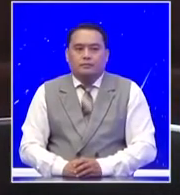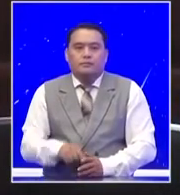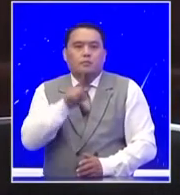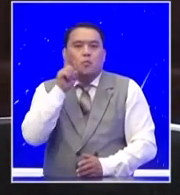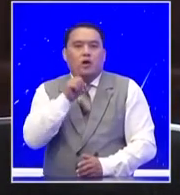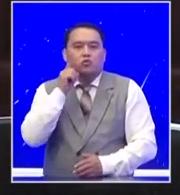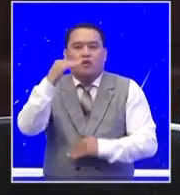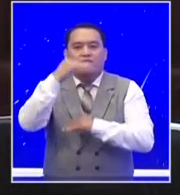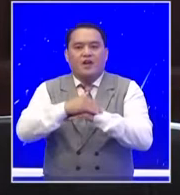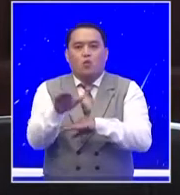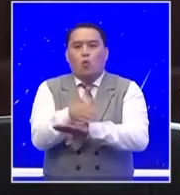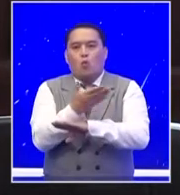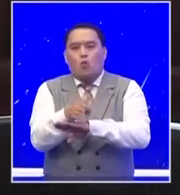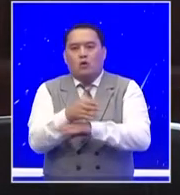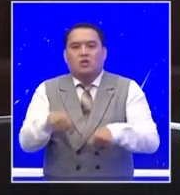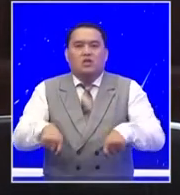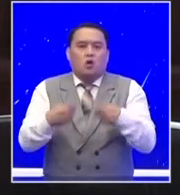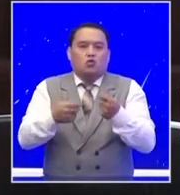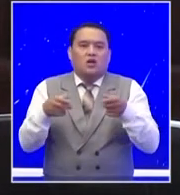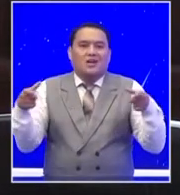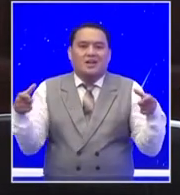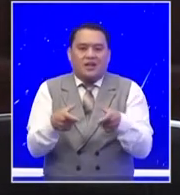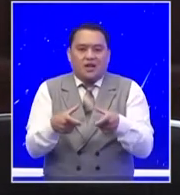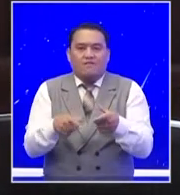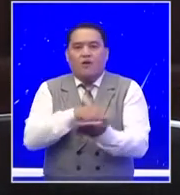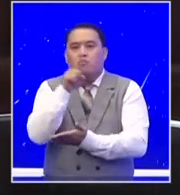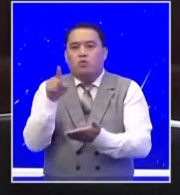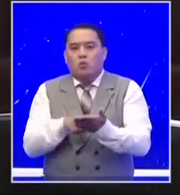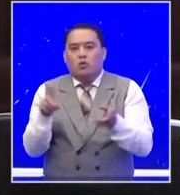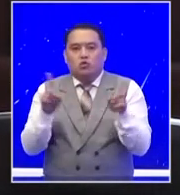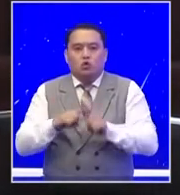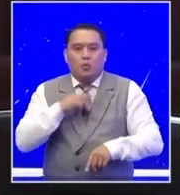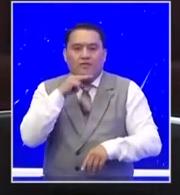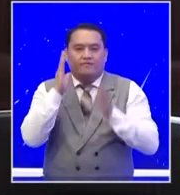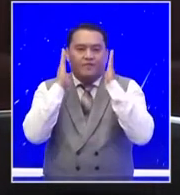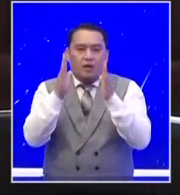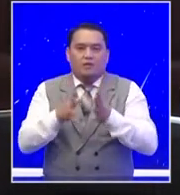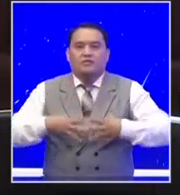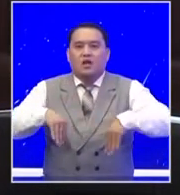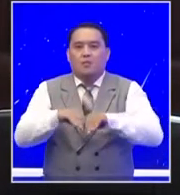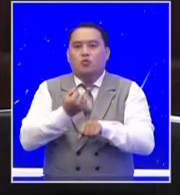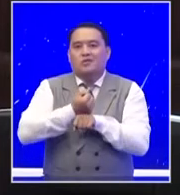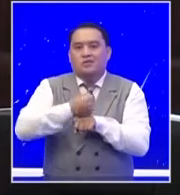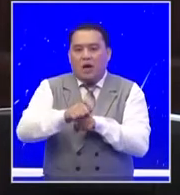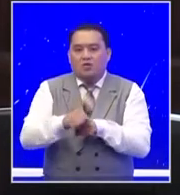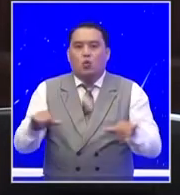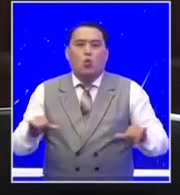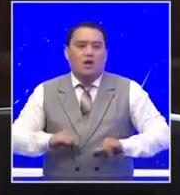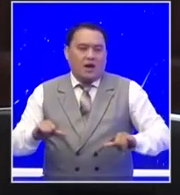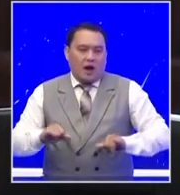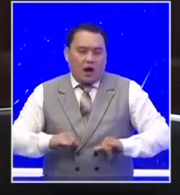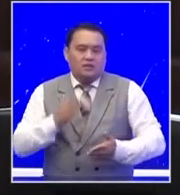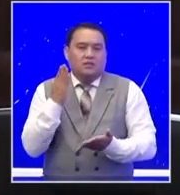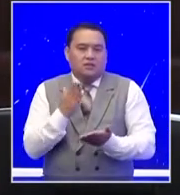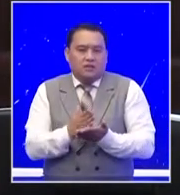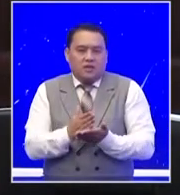Молодежь вечерами ходит по улице, нарушает карантин. Возьмите этот вопрос на особый контроль. По семейно-бытовому насилию и мелкому хулиганству